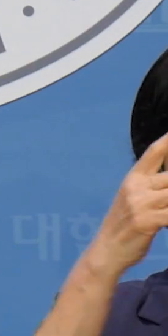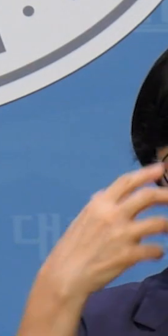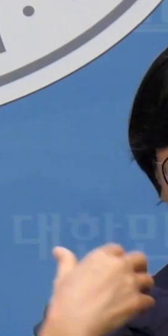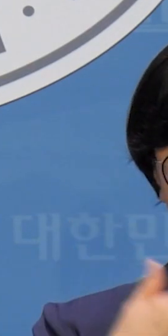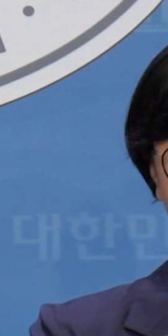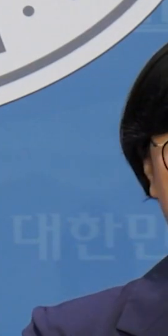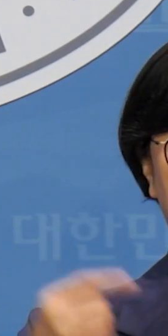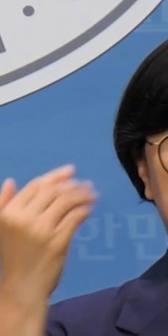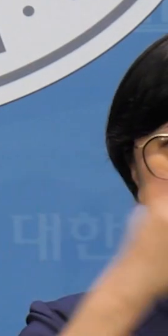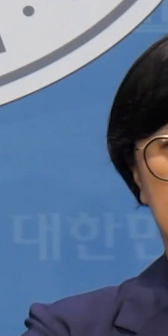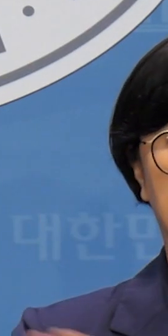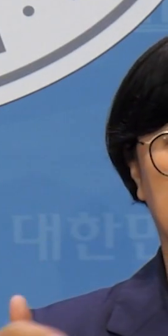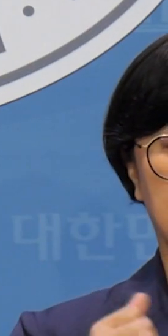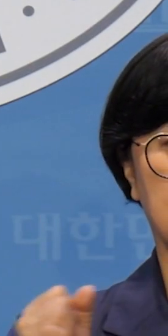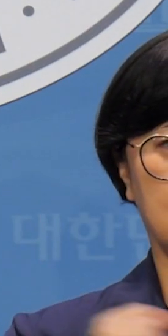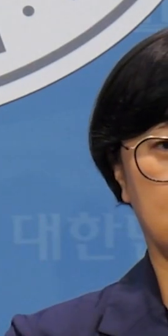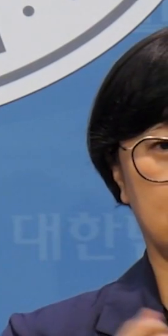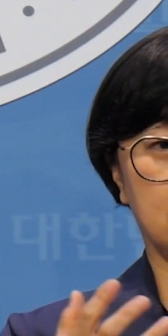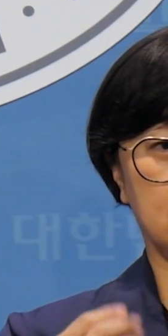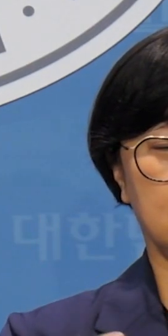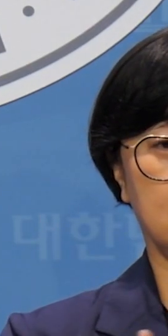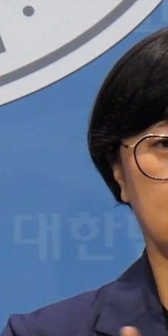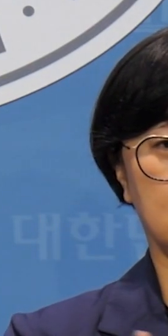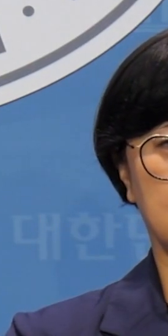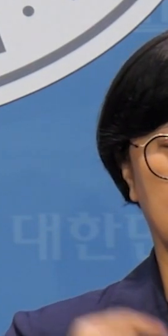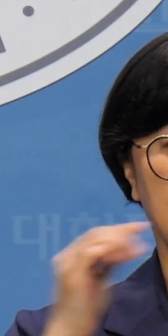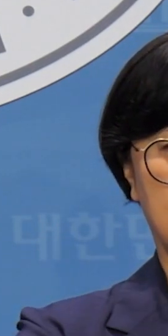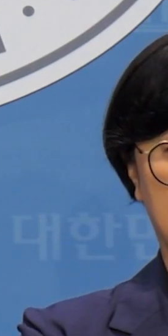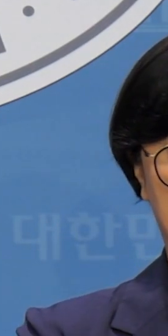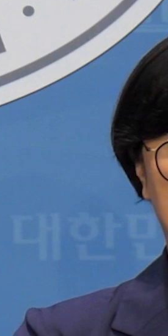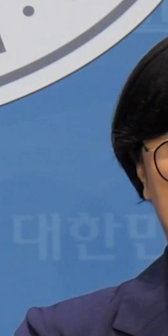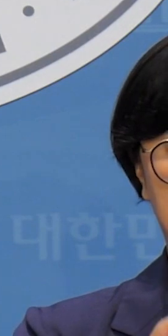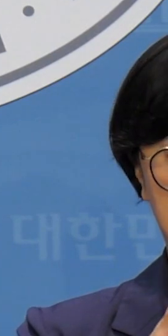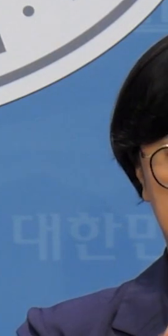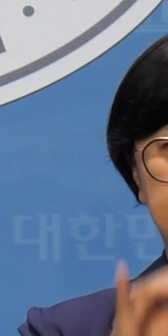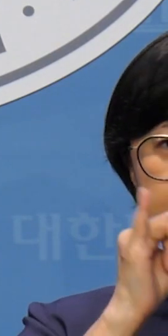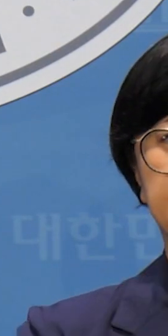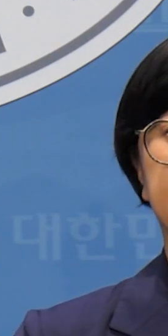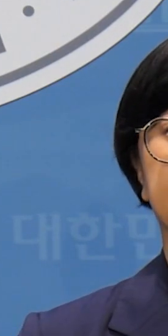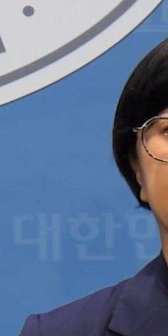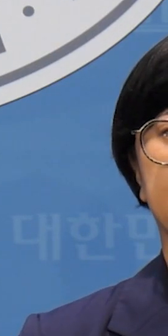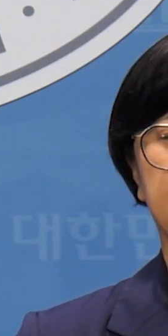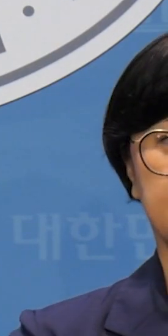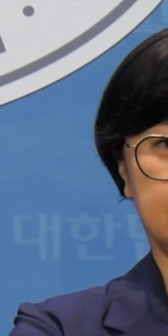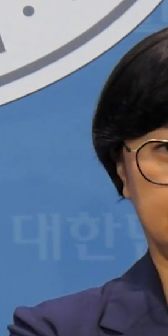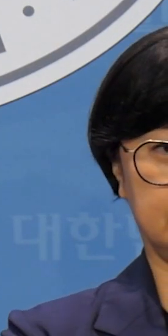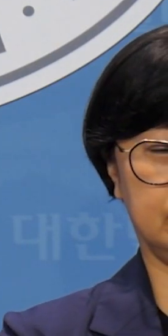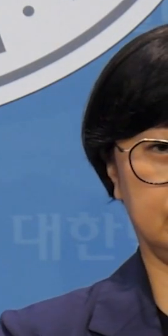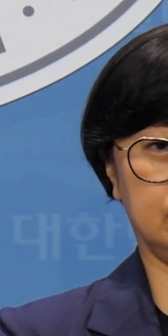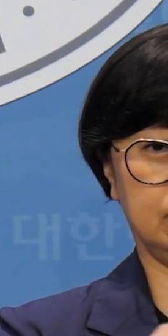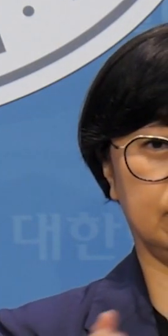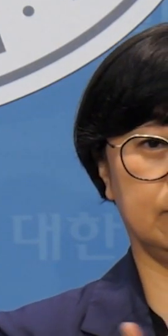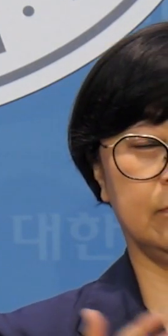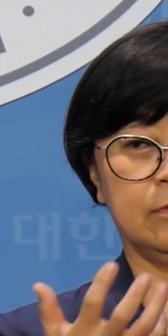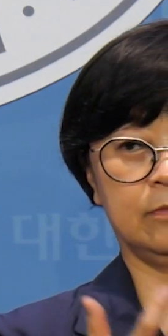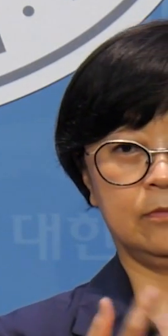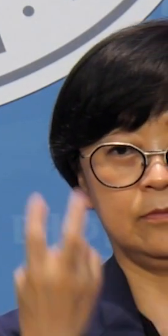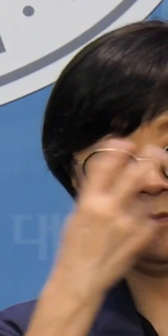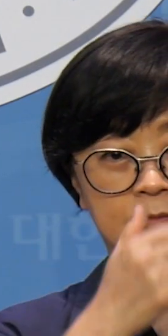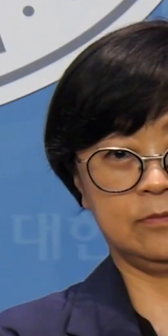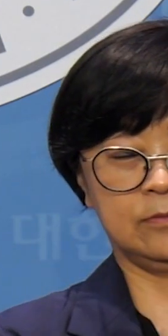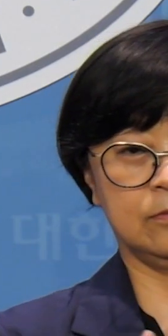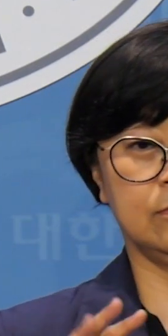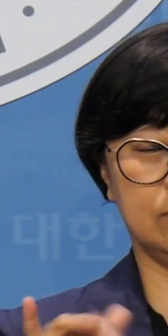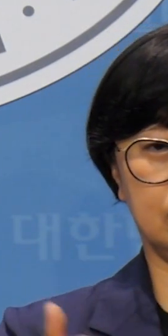정권은 정책이 아니라 조작된 숫자로 정권을 유지하려 했습니다. 권력을 등에 업은 숫자들은